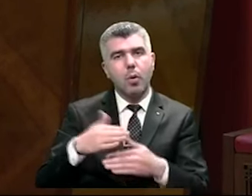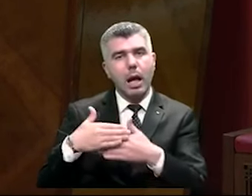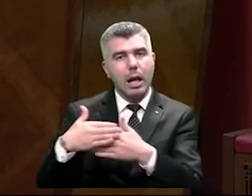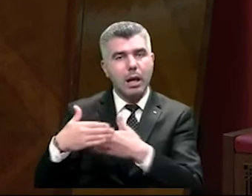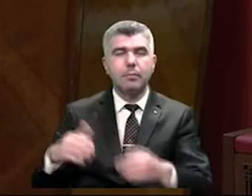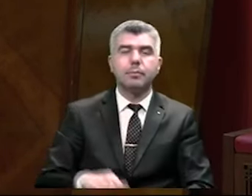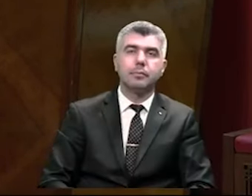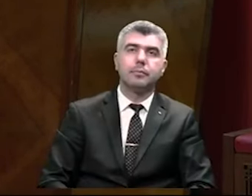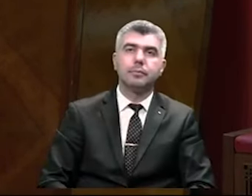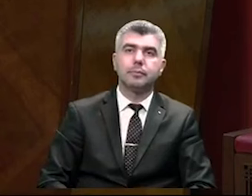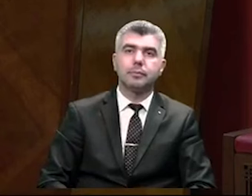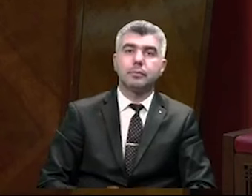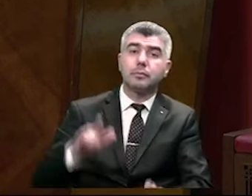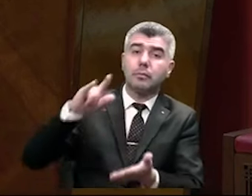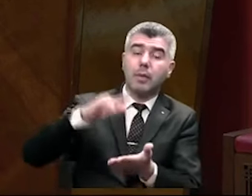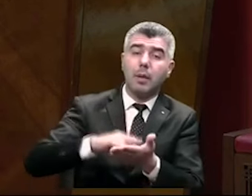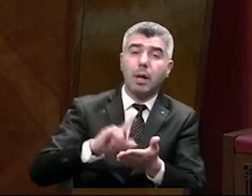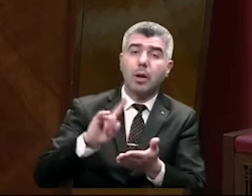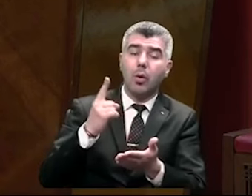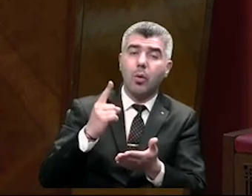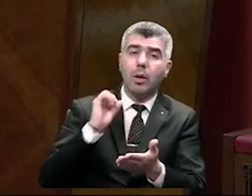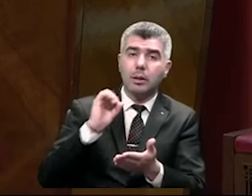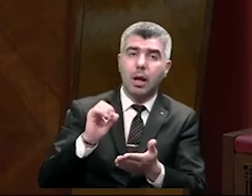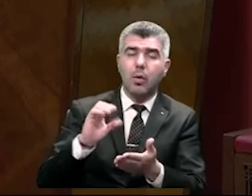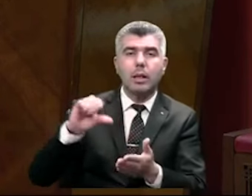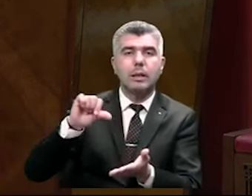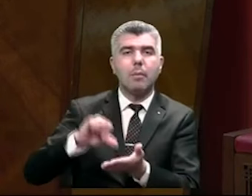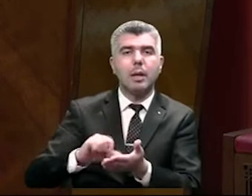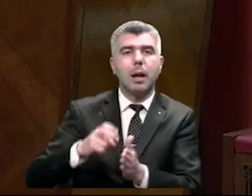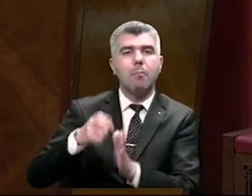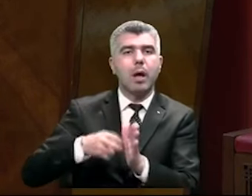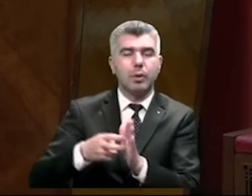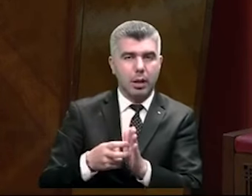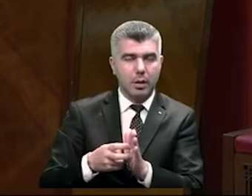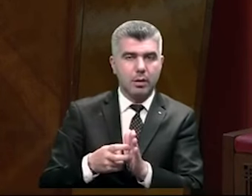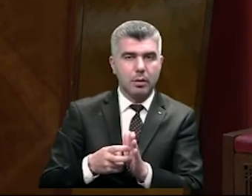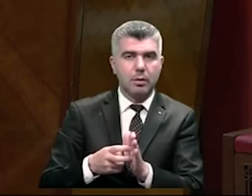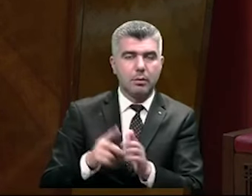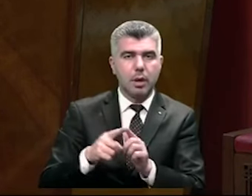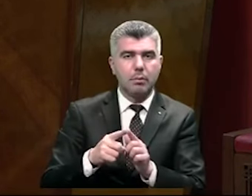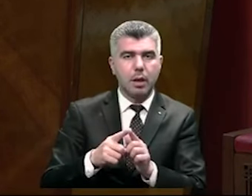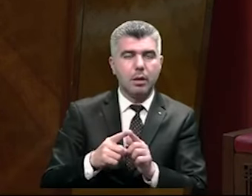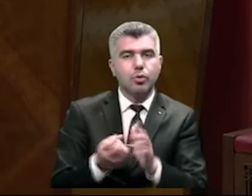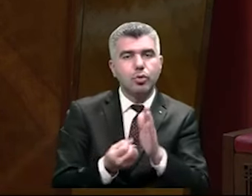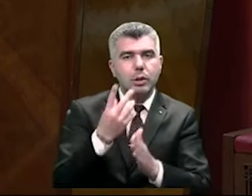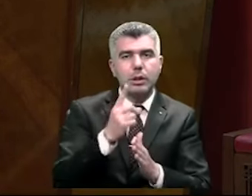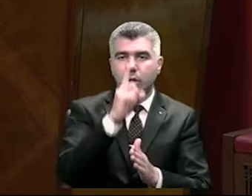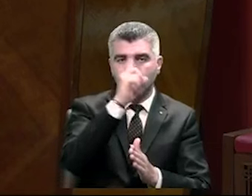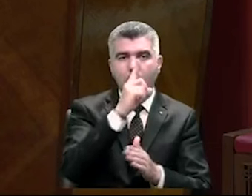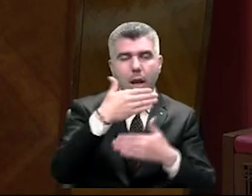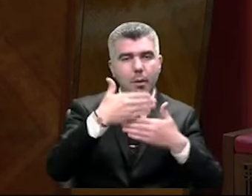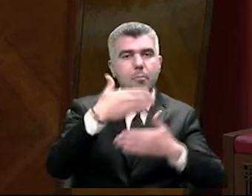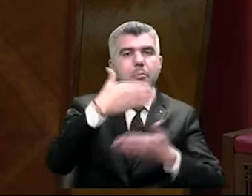لها ولكن المطار الوحيد اللي عنده هو النواصر من خلال الشبكه الحديديه اللي بغينا نطور ان شاء الله